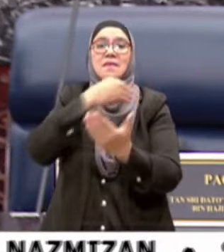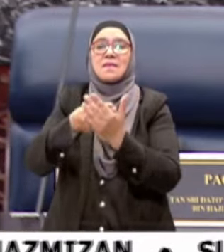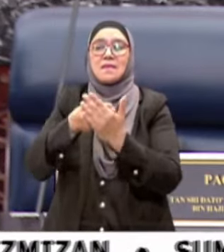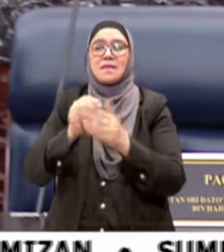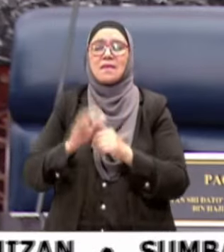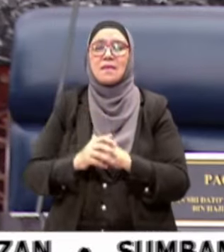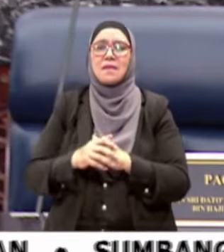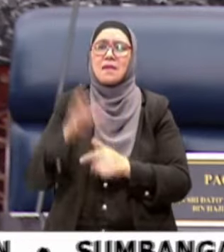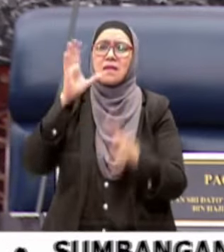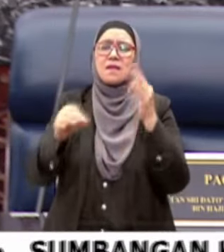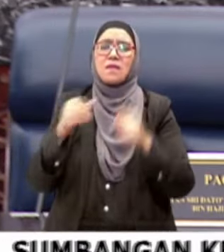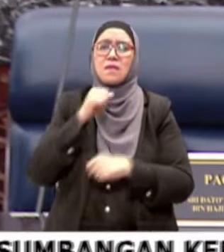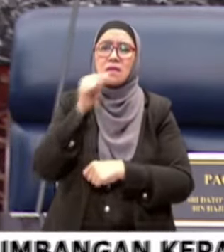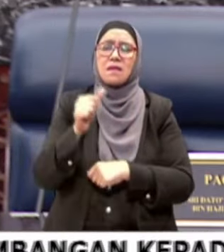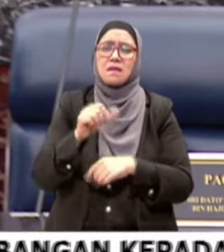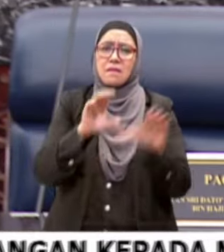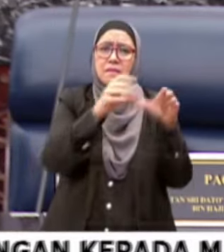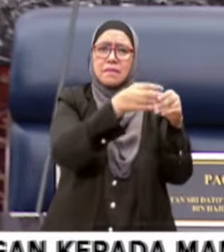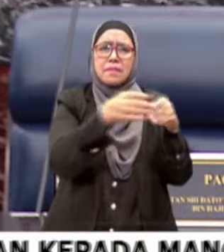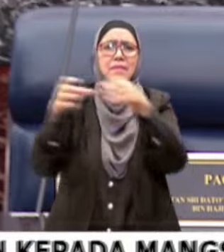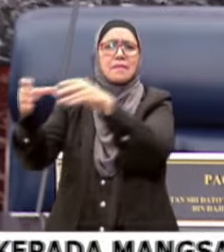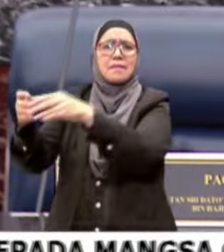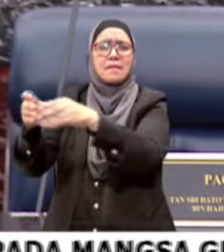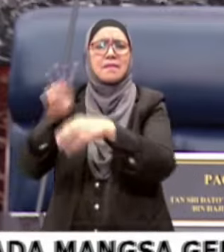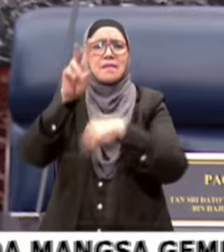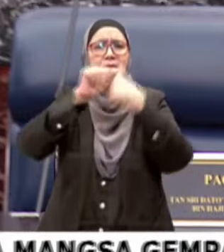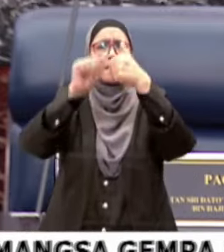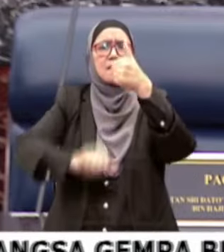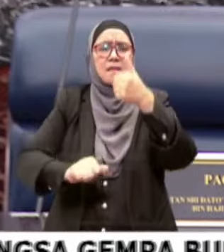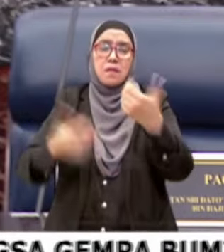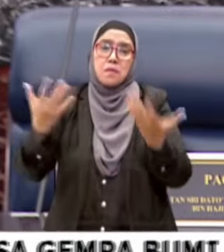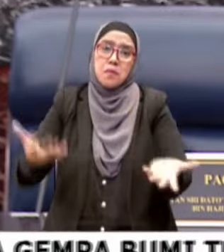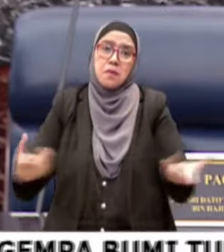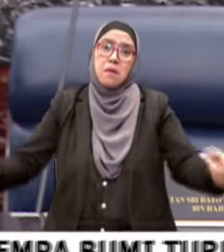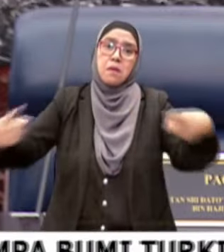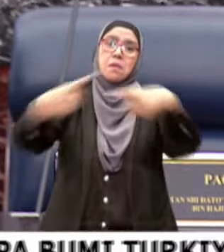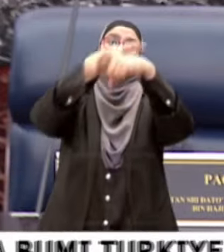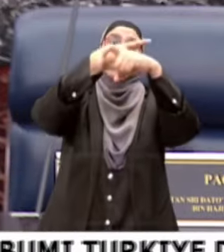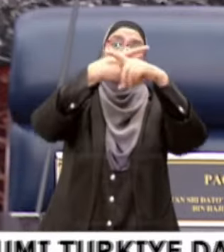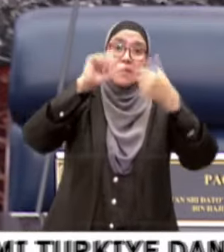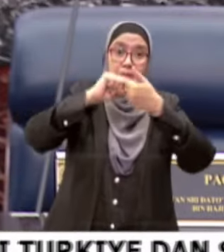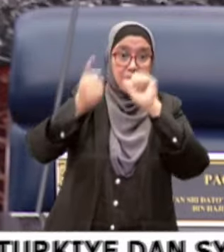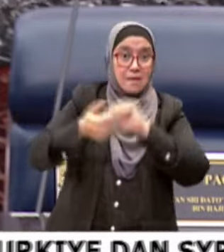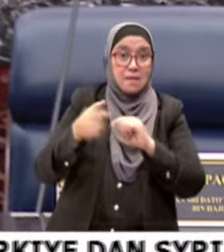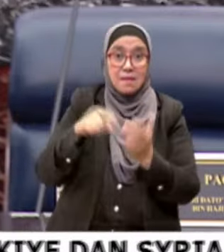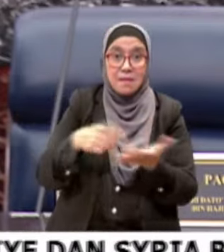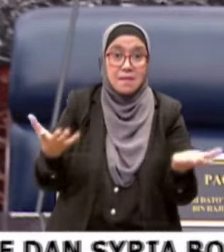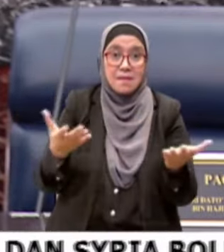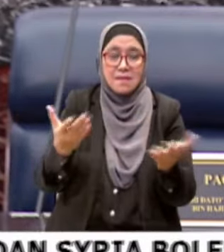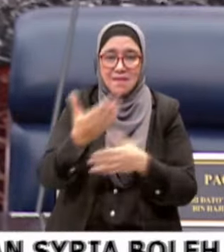kalau tidak Dia mempunyai dua yang kuasa yang mungkin bertemu dalam masalah ini